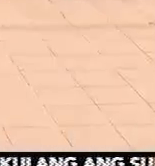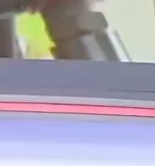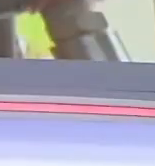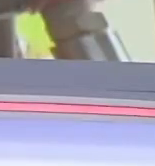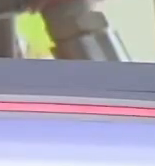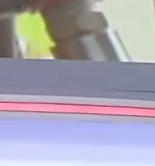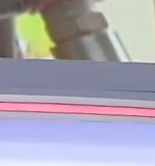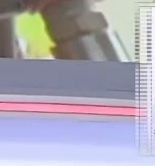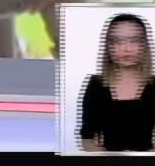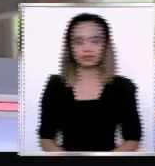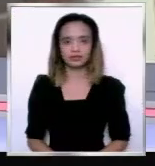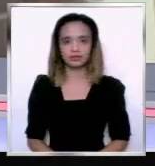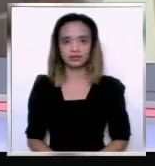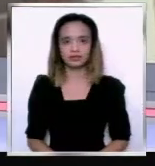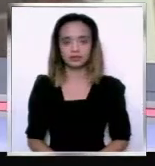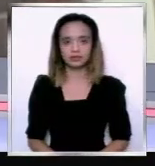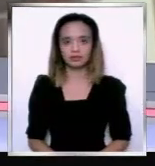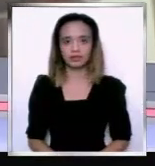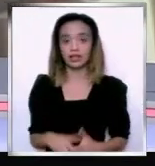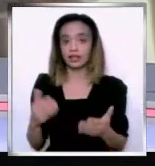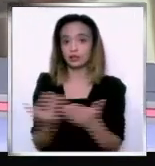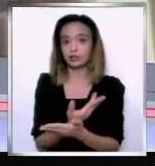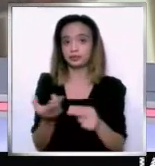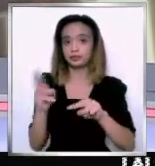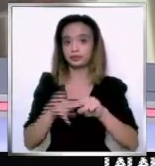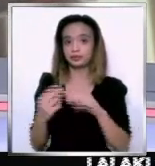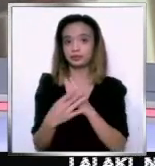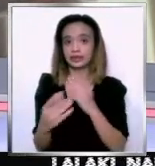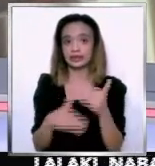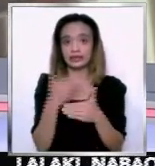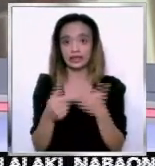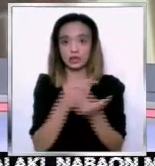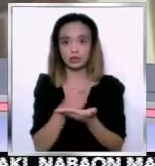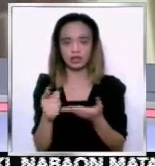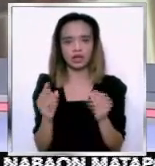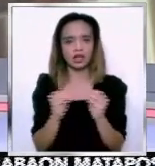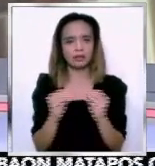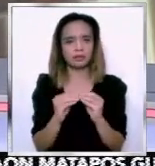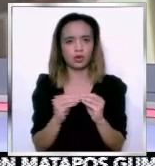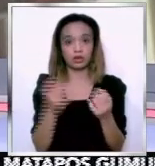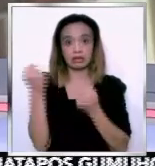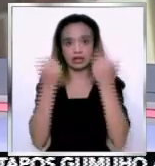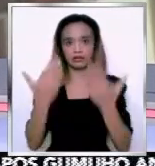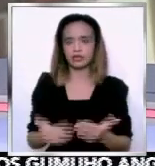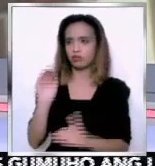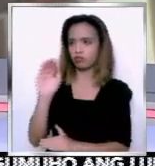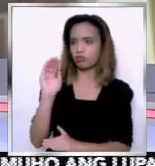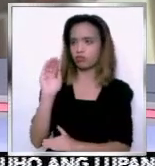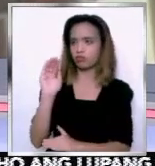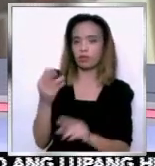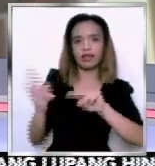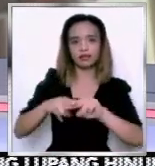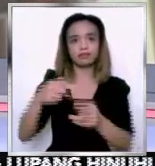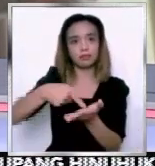Oras. Sa panibagong oil price hike sa susunod na linggo, mas lumakas ang panawagan ng mga tsuper para sa taas pasahe. Sabi naman